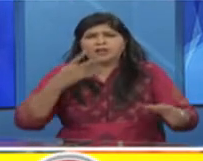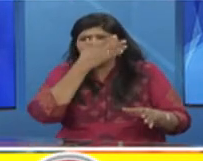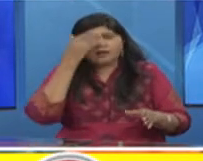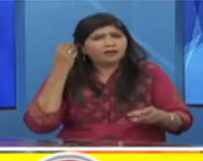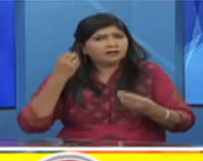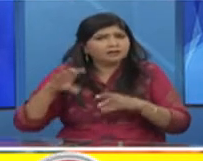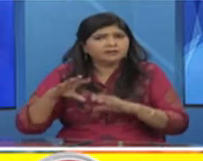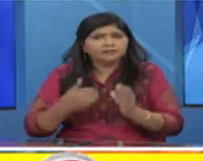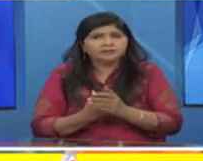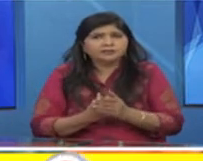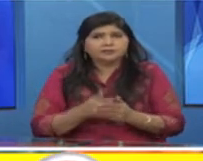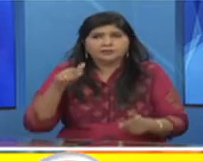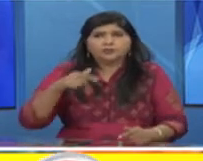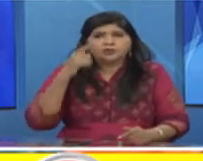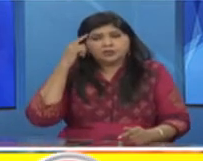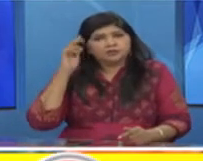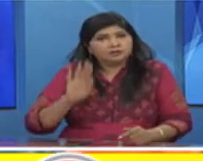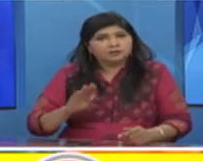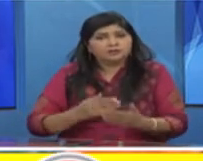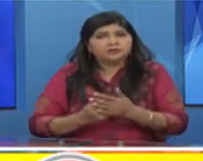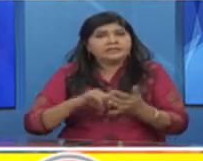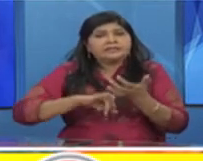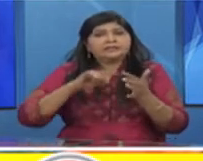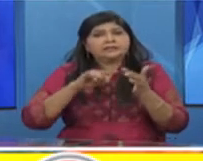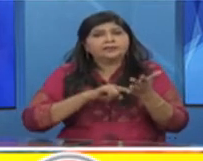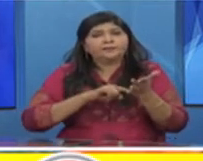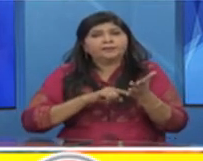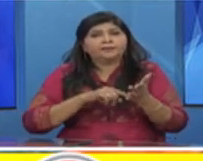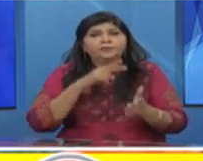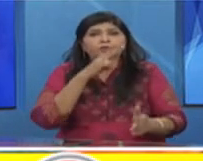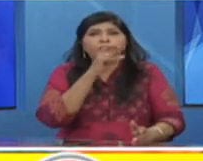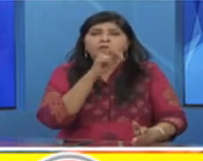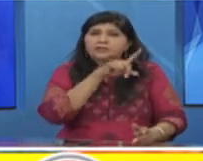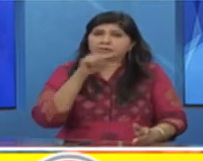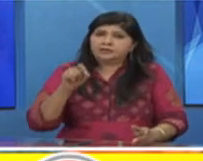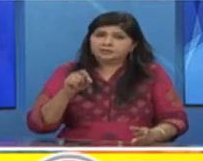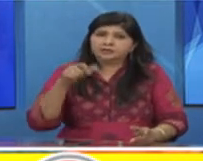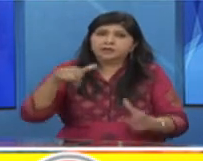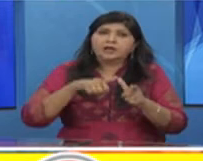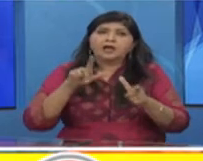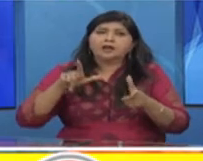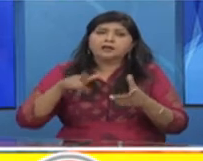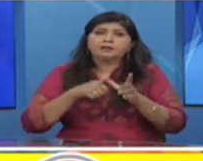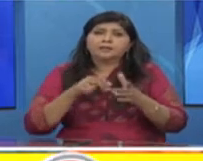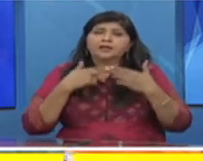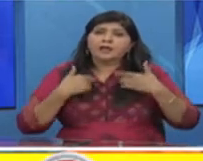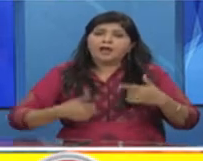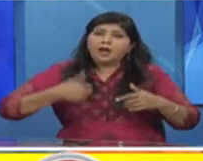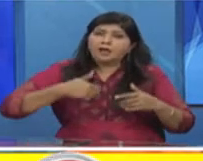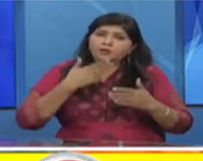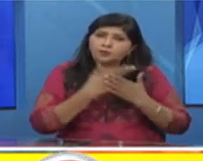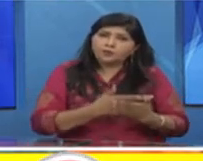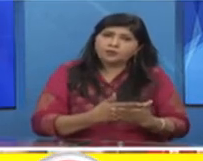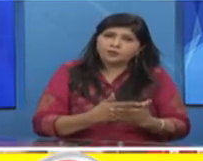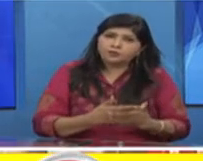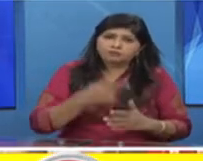है। साथियों, मुझे याद है कि सितंबर 2010 में जब राम जन्मभूमि पर इलाहाबाद हाई कोर्ट ने अपना फैसला सुनाया, जरा उन